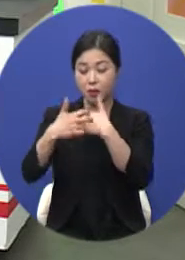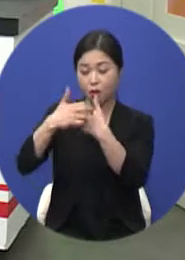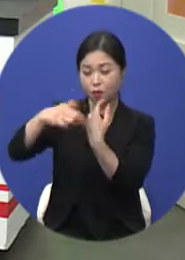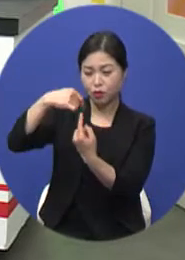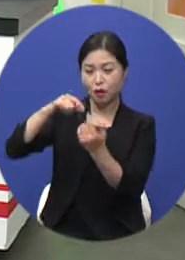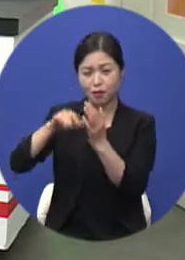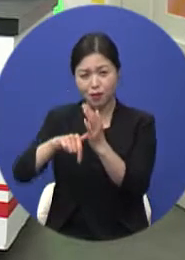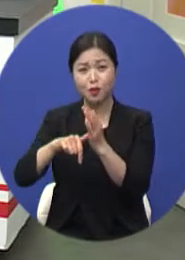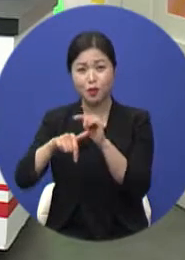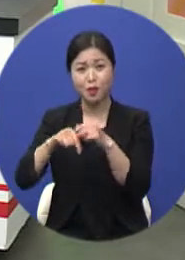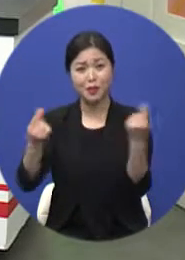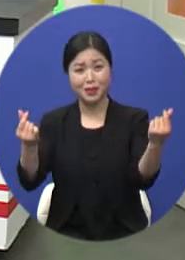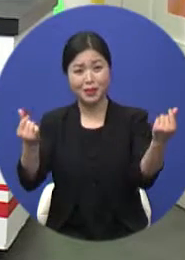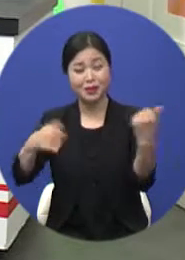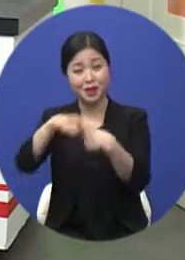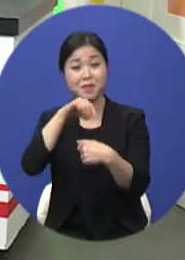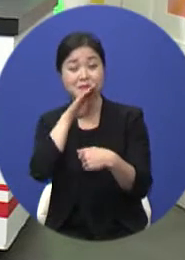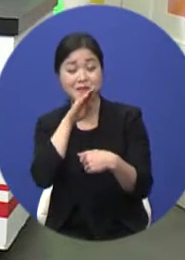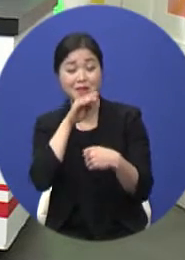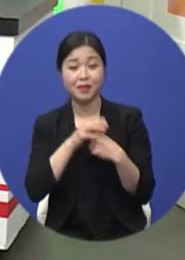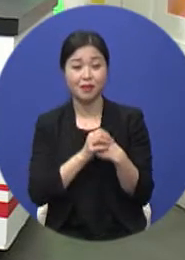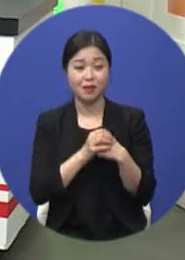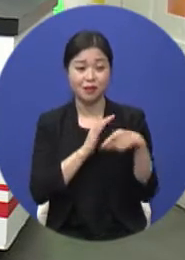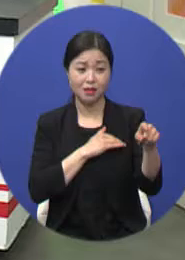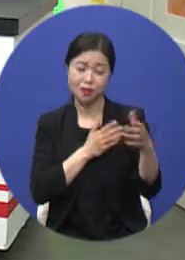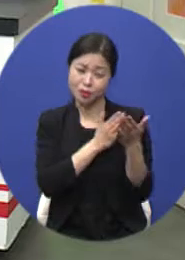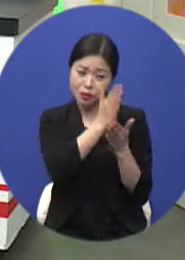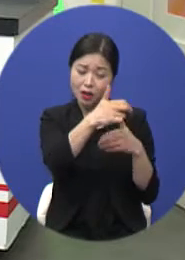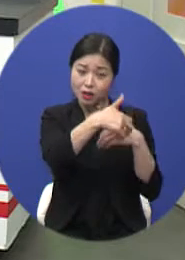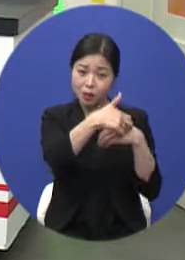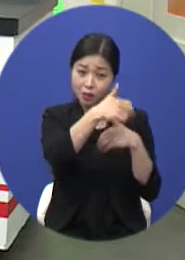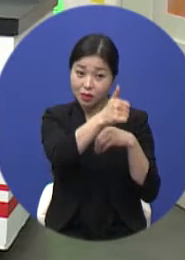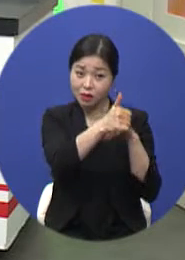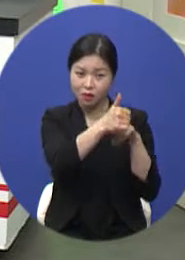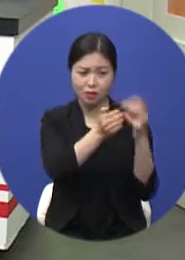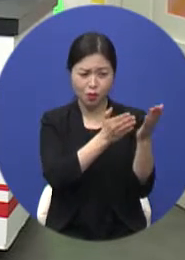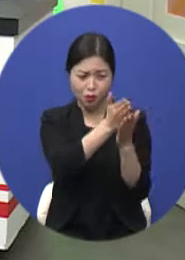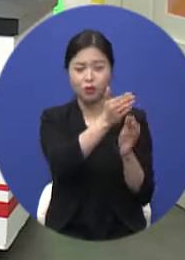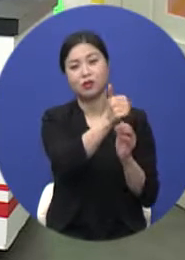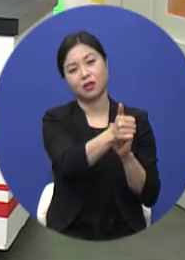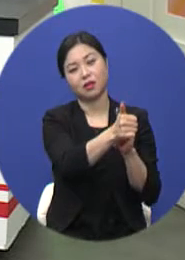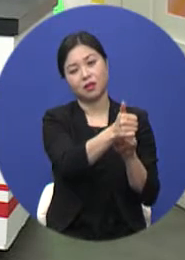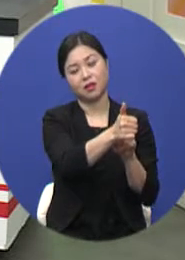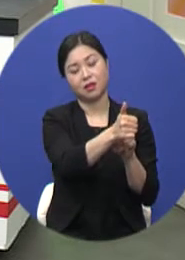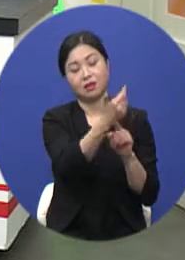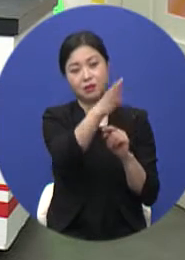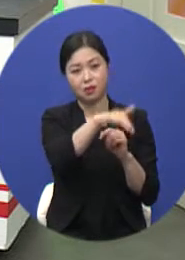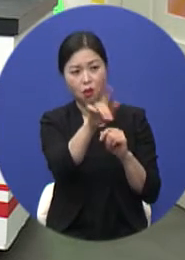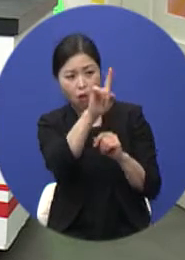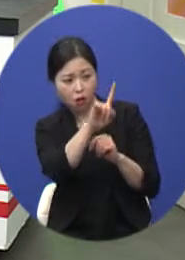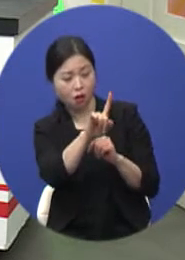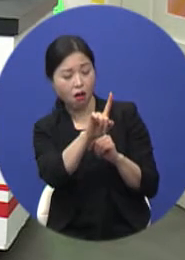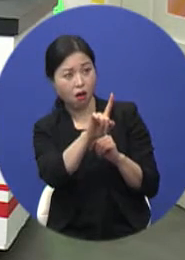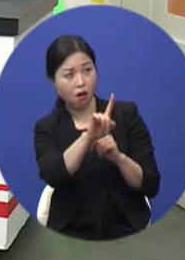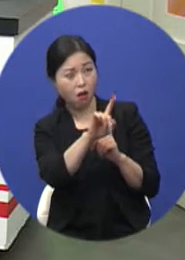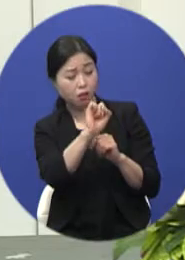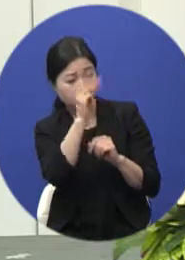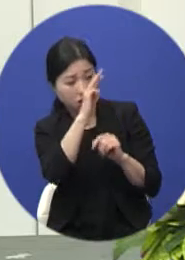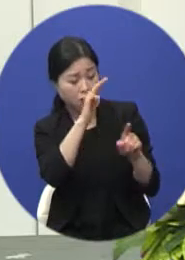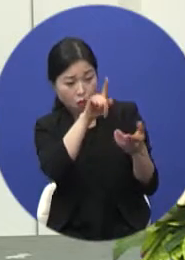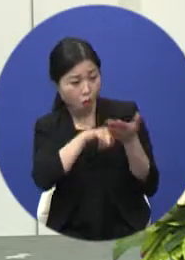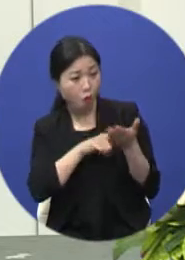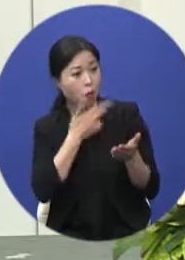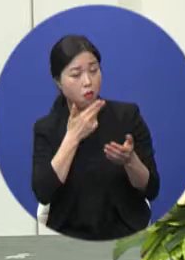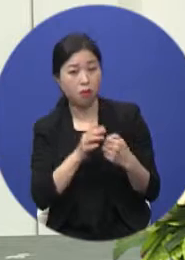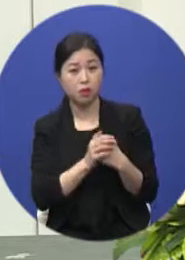운영하면서도 그렇잖아요. 예를 들어서 그렇죠. 요 분야의 전문가야 이 사람이. 근데 어느 날 안 나타나요. 어? 예를 들어